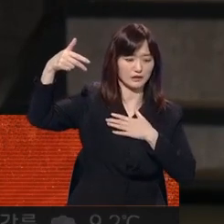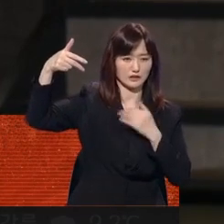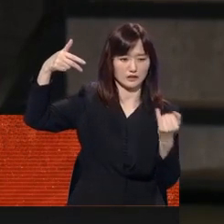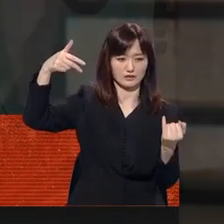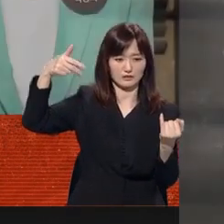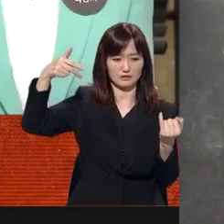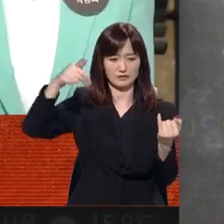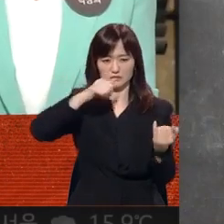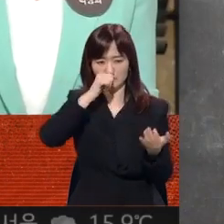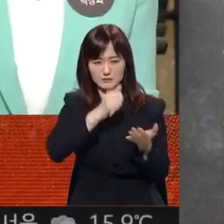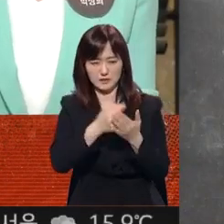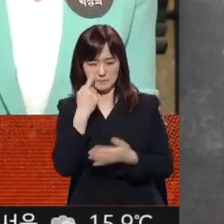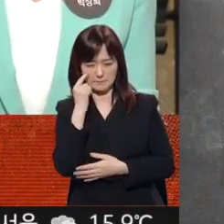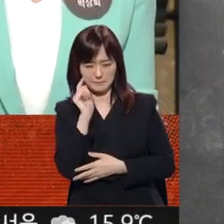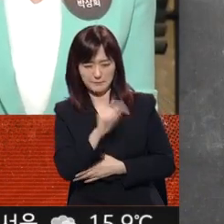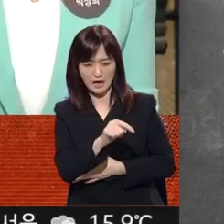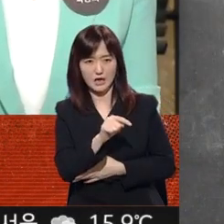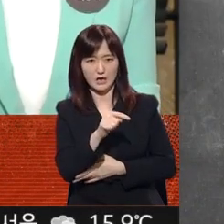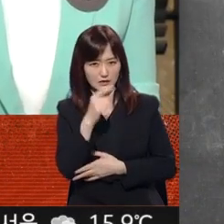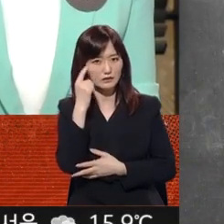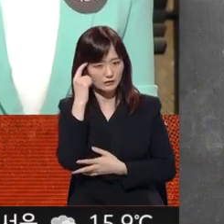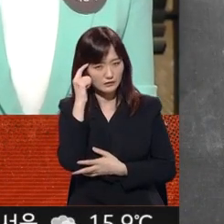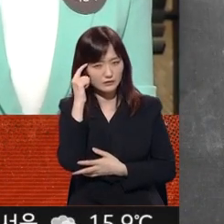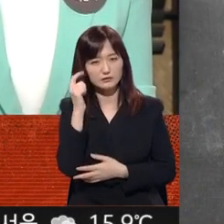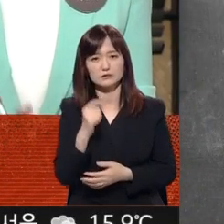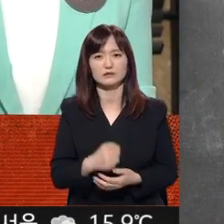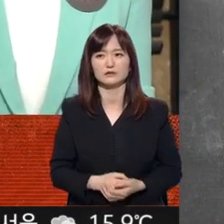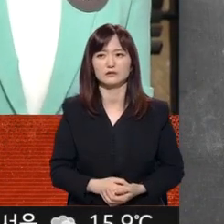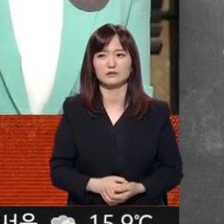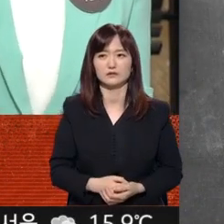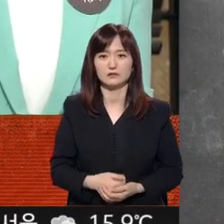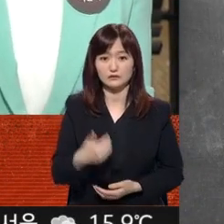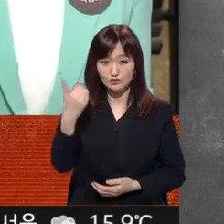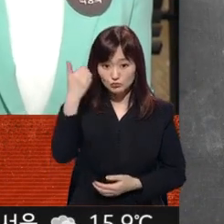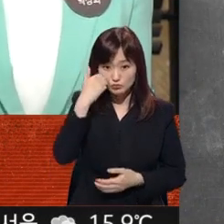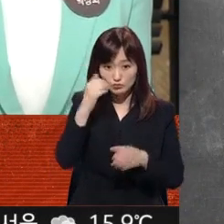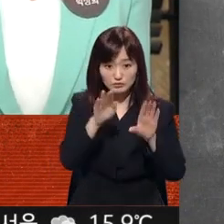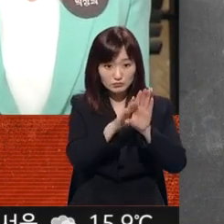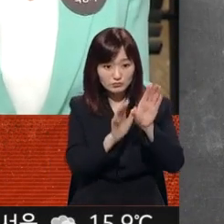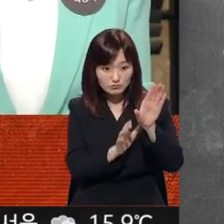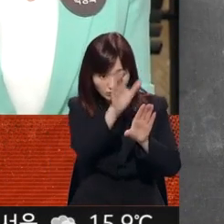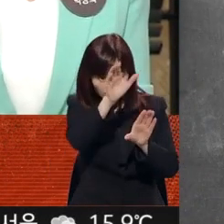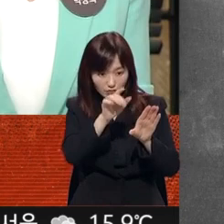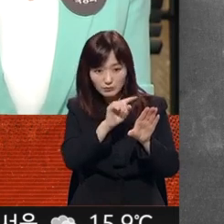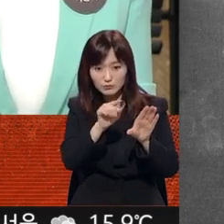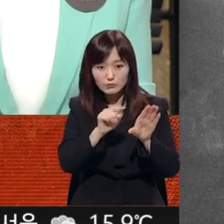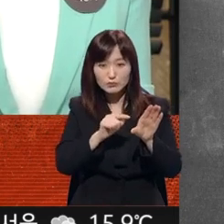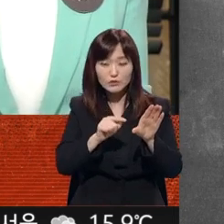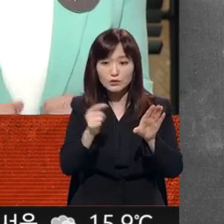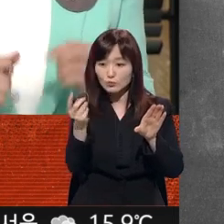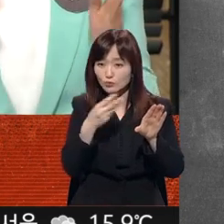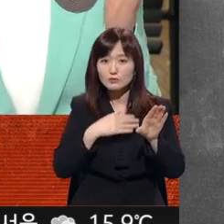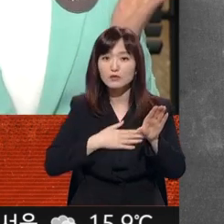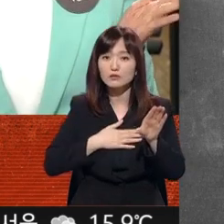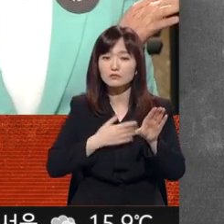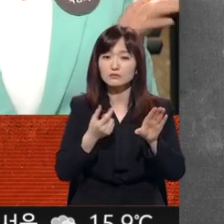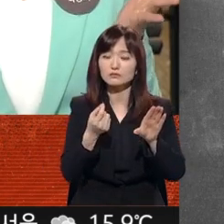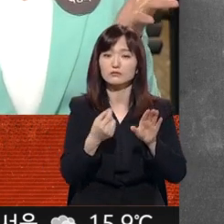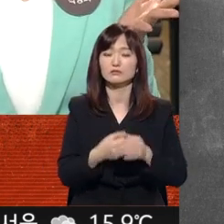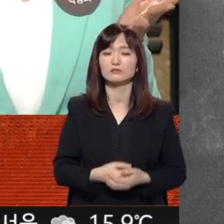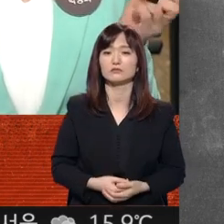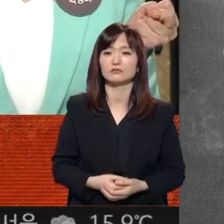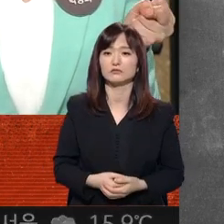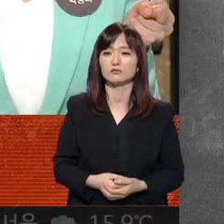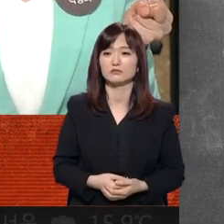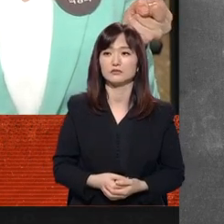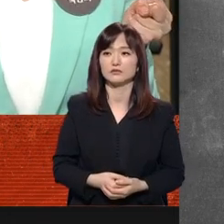범죄에 타겟인 것 같다라는 생각이 들었을 텐데 거기에 뭐 누가 삐삐뽀 번호도 알고 있는 것 같고 그리고 너무나 이제 가장